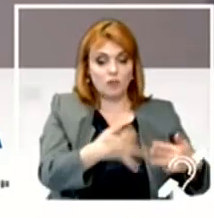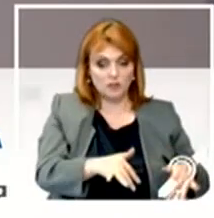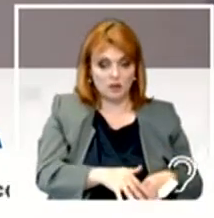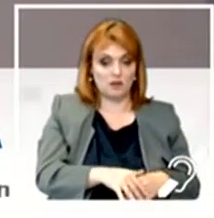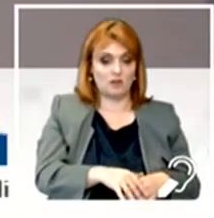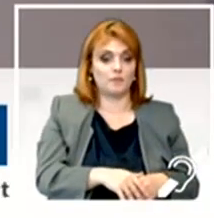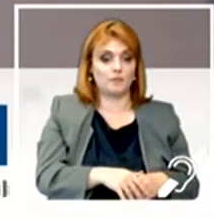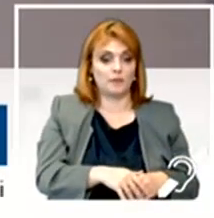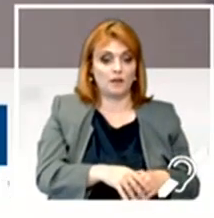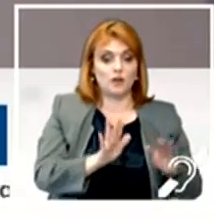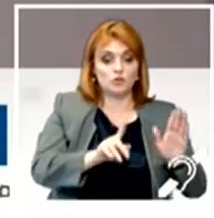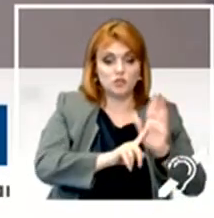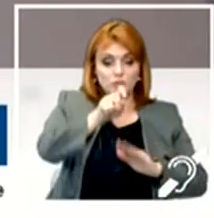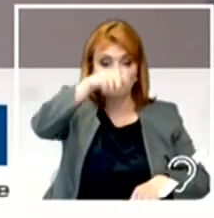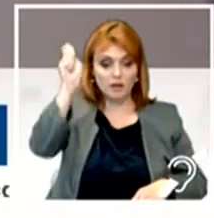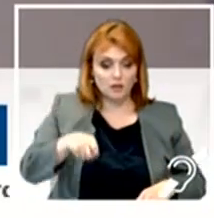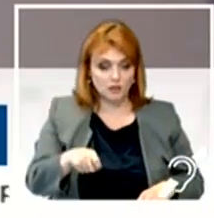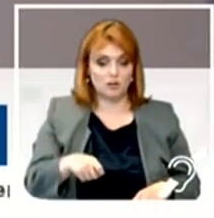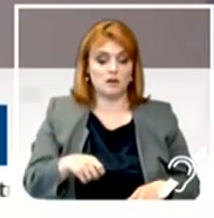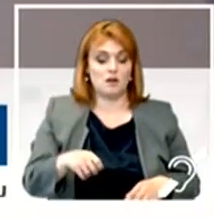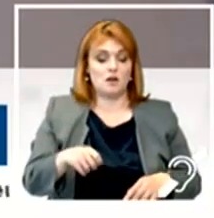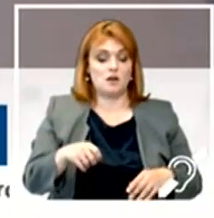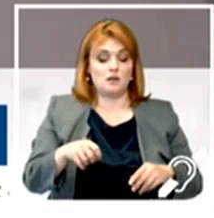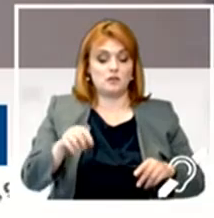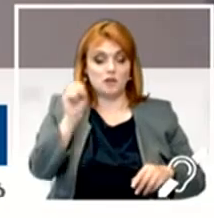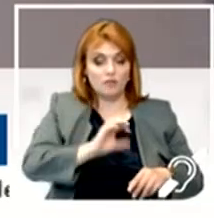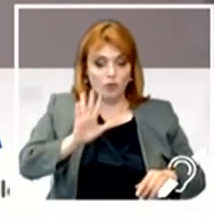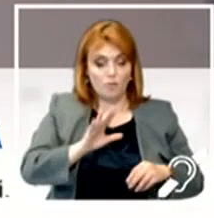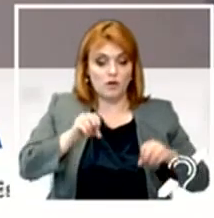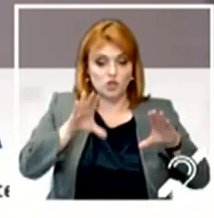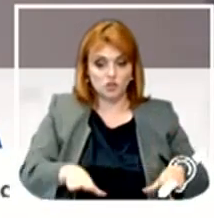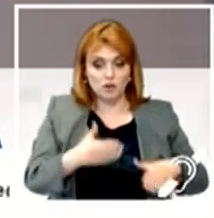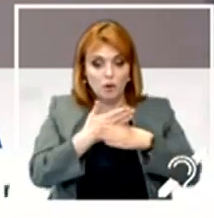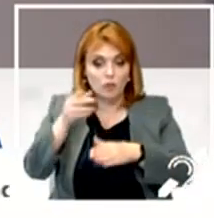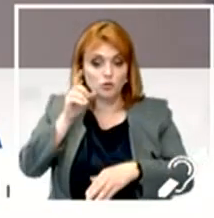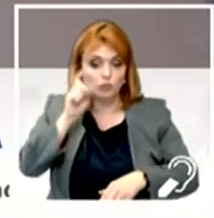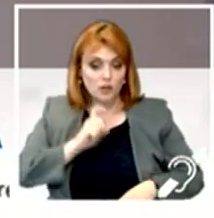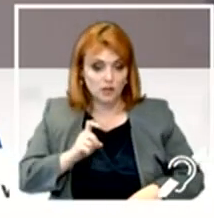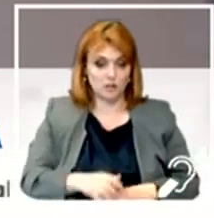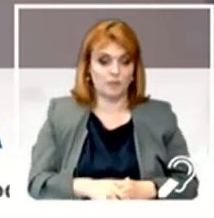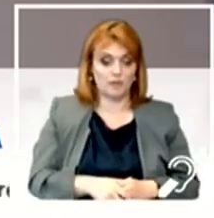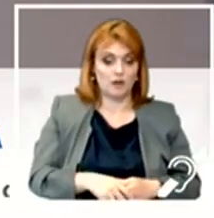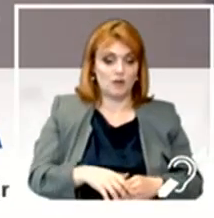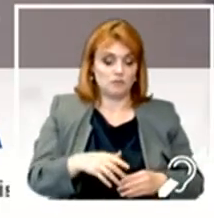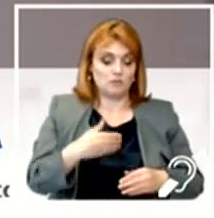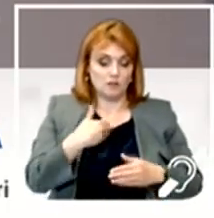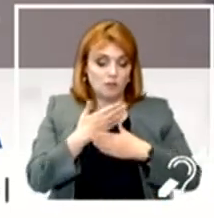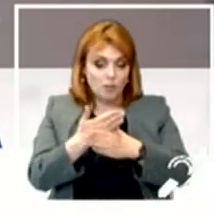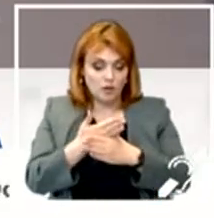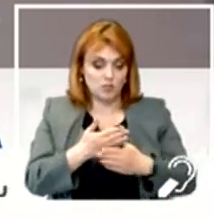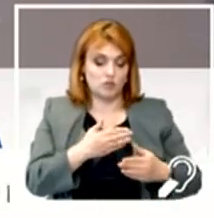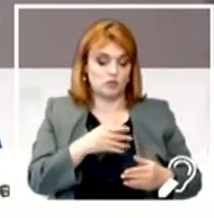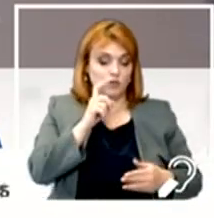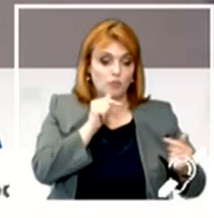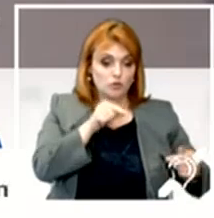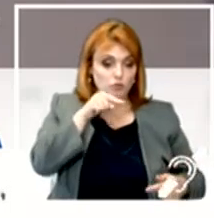aussi. Le Conseil s'est mobilisé pour soutenir l'Ukraine et l'aider à documenter les exactions commises par la Russie. Je pense